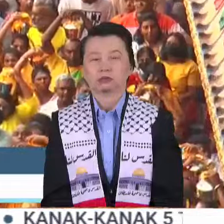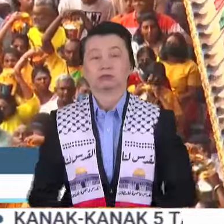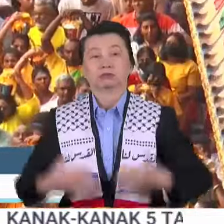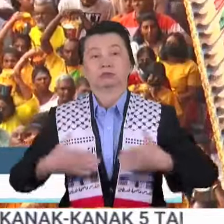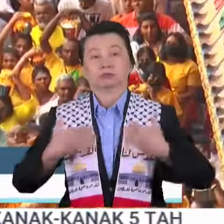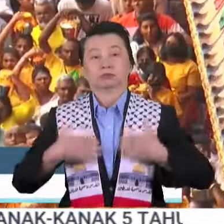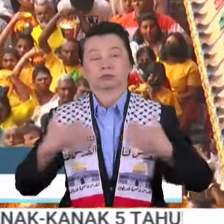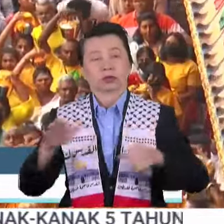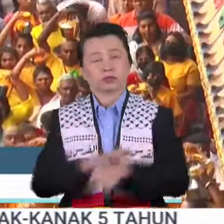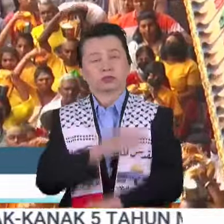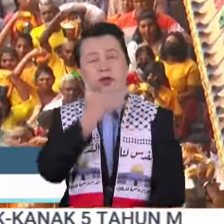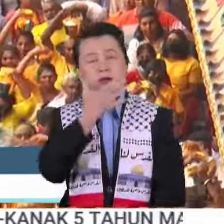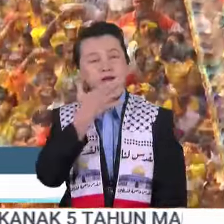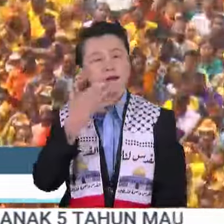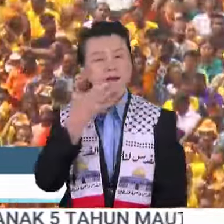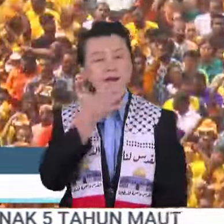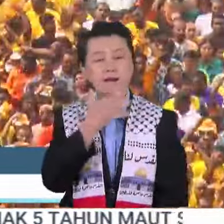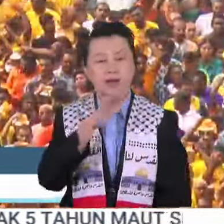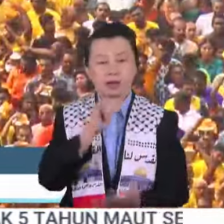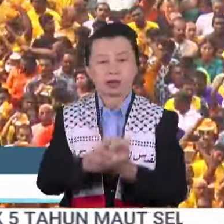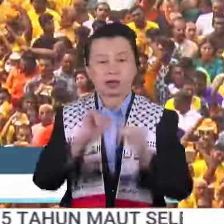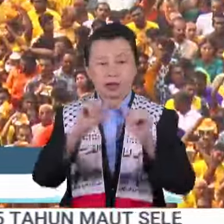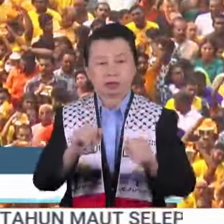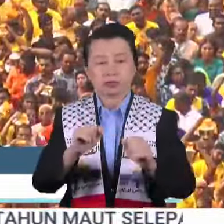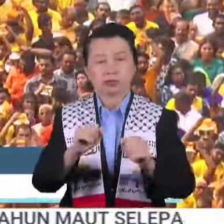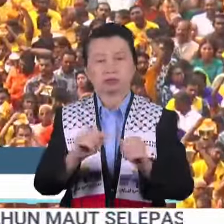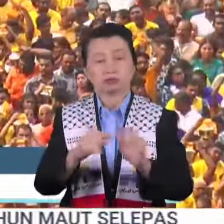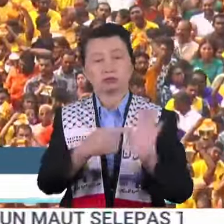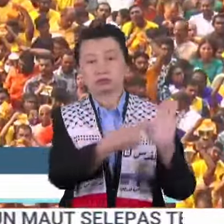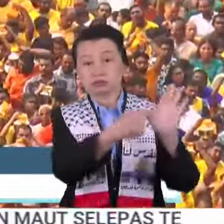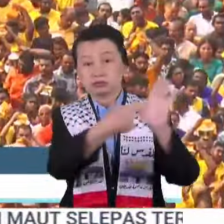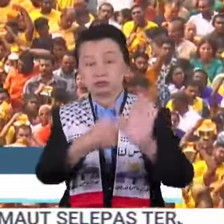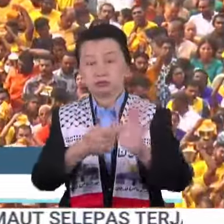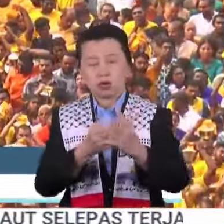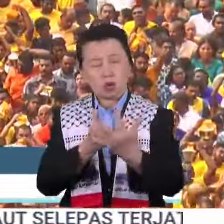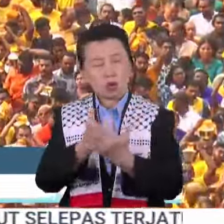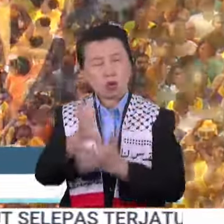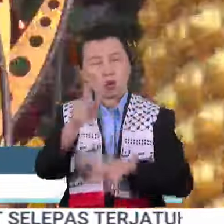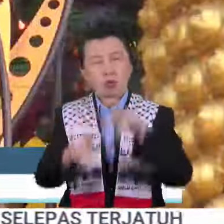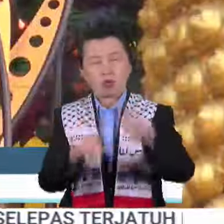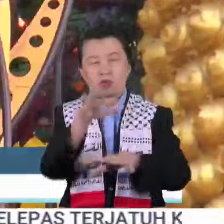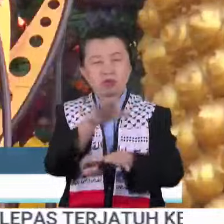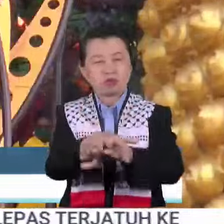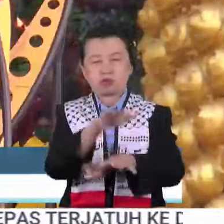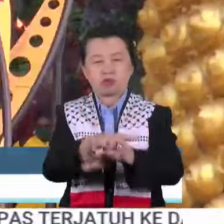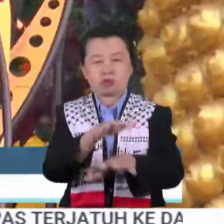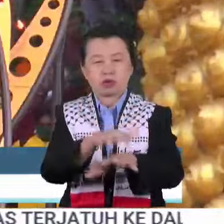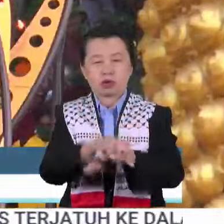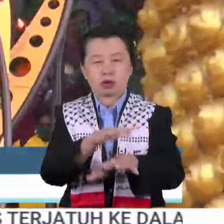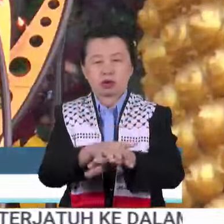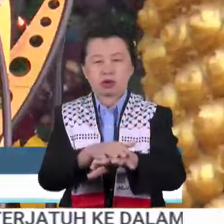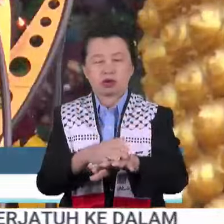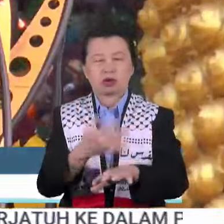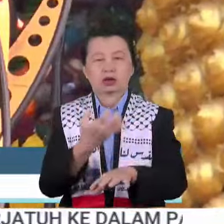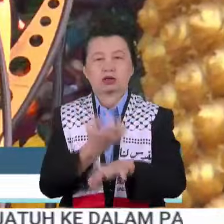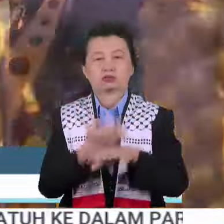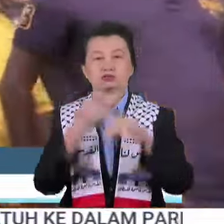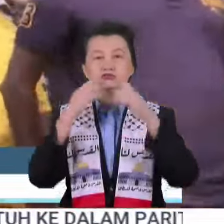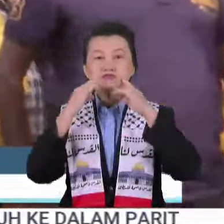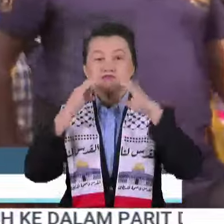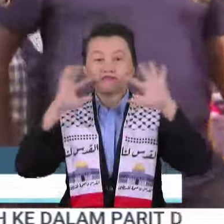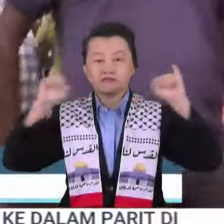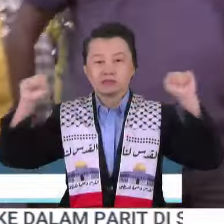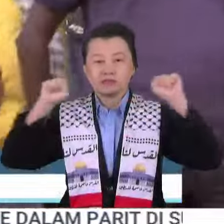Meriah dan penuh warna-warni, itulah yang dapat digambarkan dalam mengharungi lautan manusia yang membanjiri Batu Caves